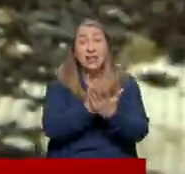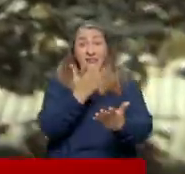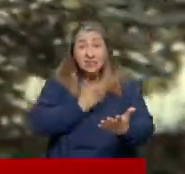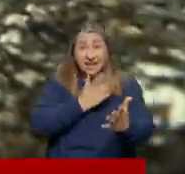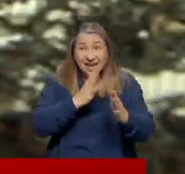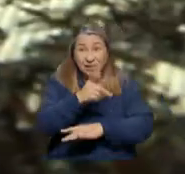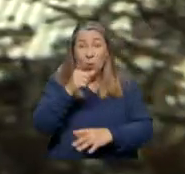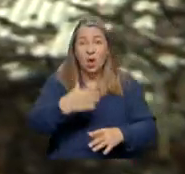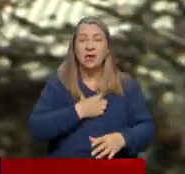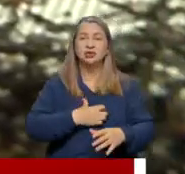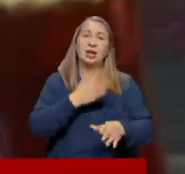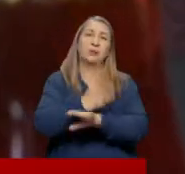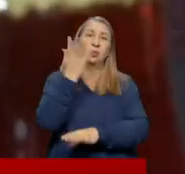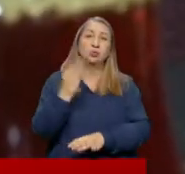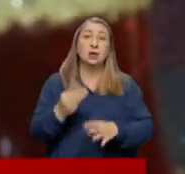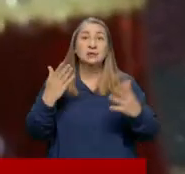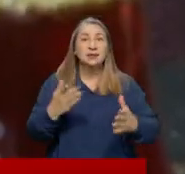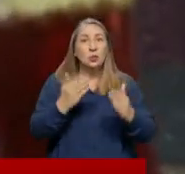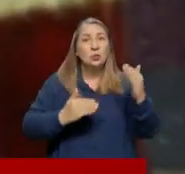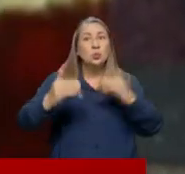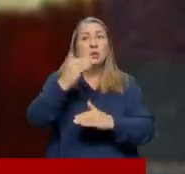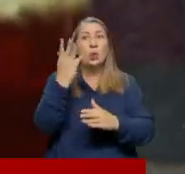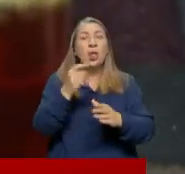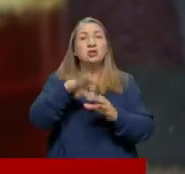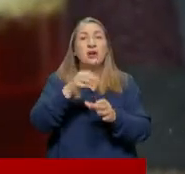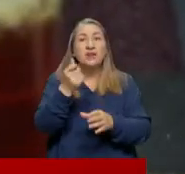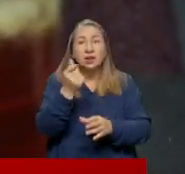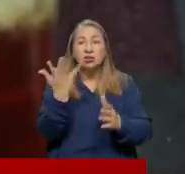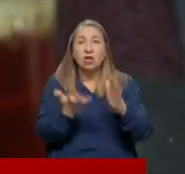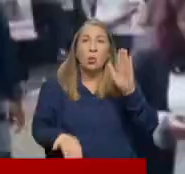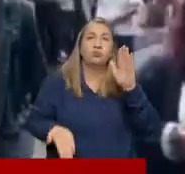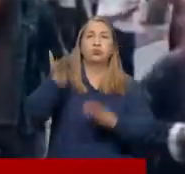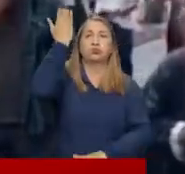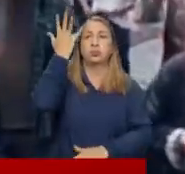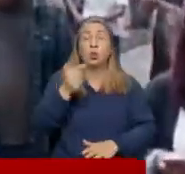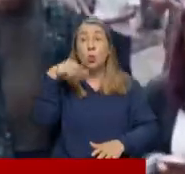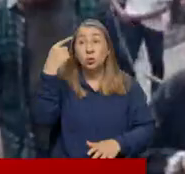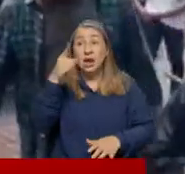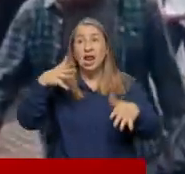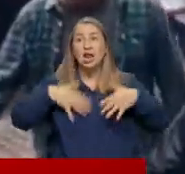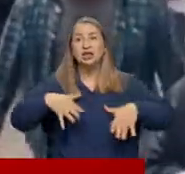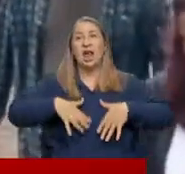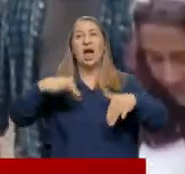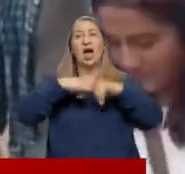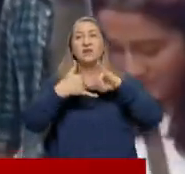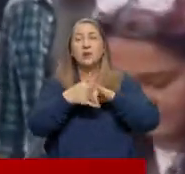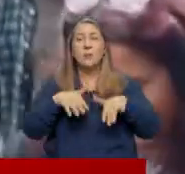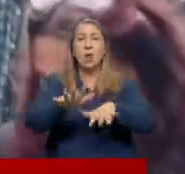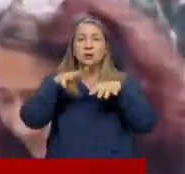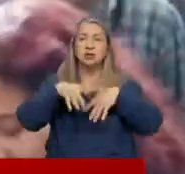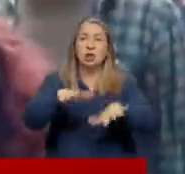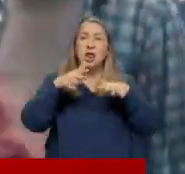yasalaşırsa o endişe gerçek olacak zaten yüksek olan çay fiyatları daha da artacak O yüzden Rize'de Artvin'de